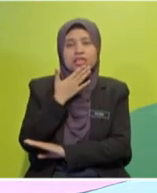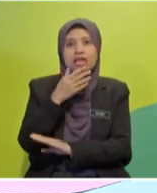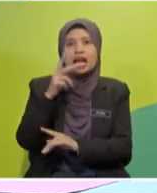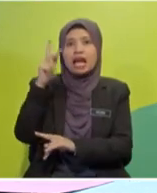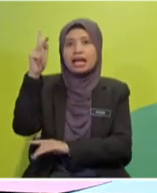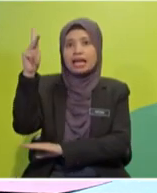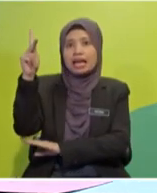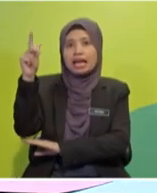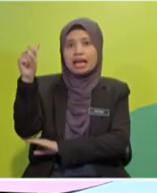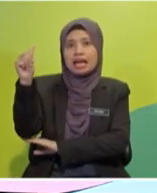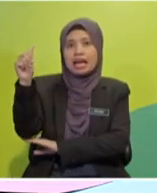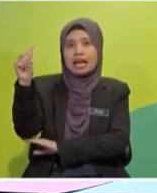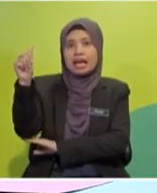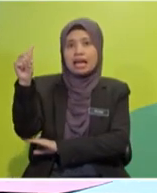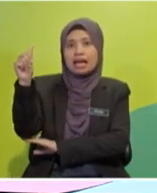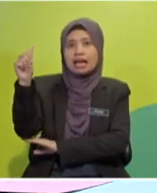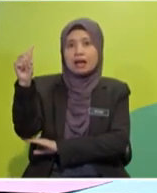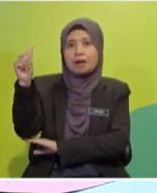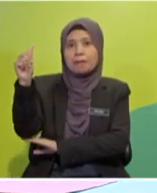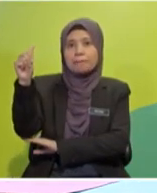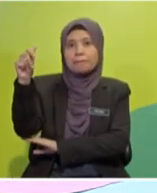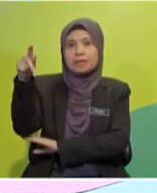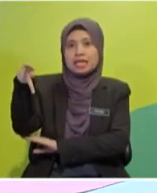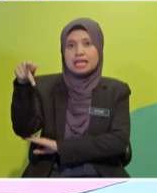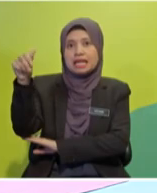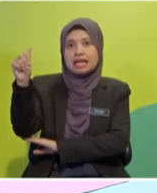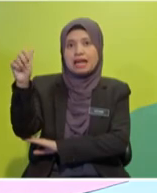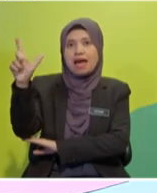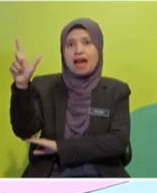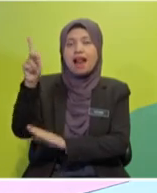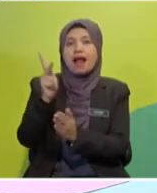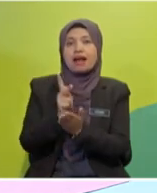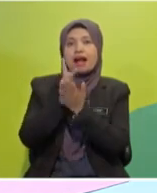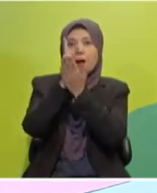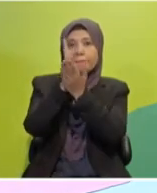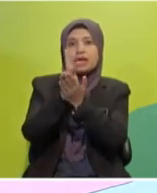K-A-K B-A-L PAL Kapal